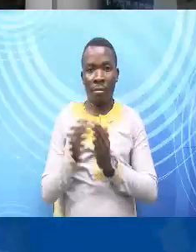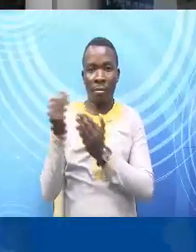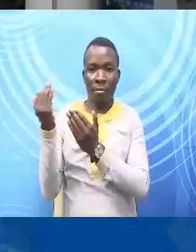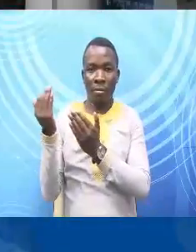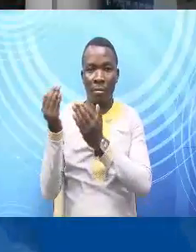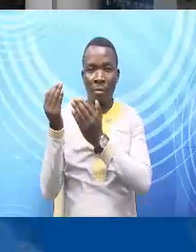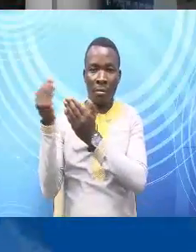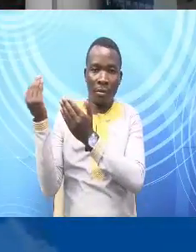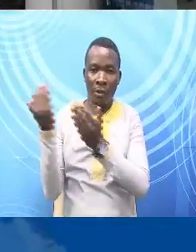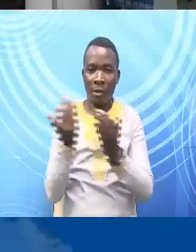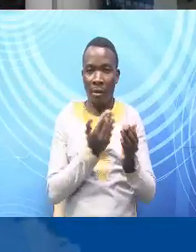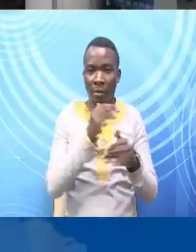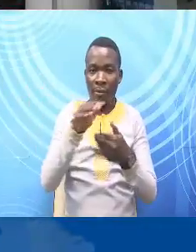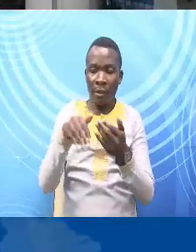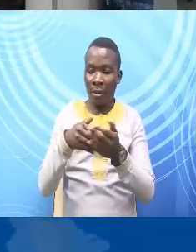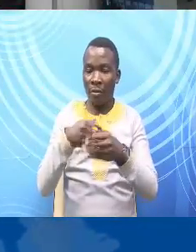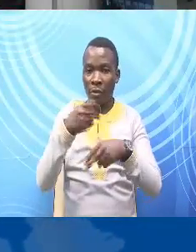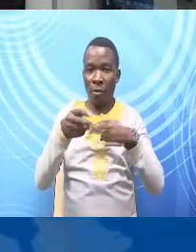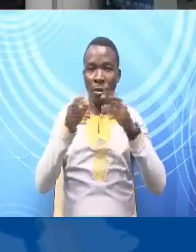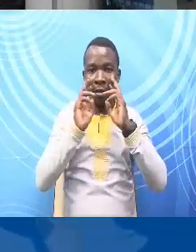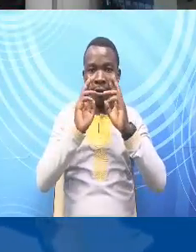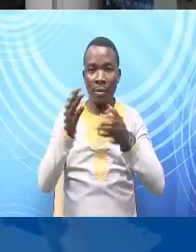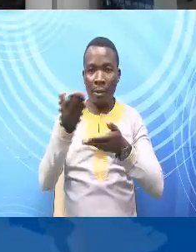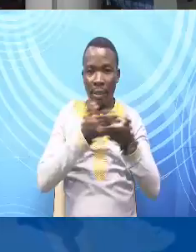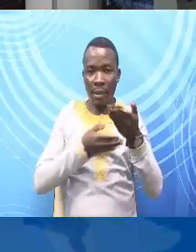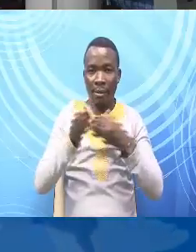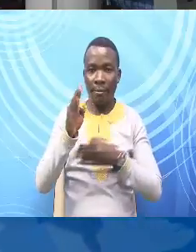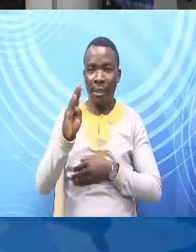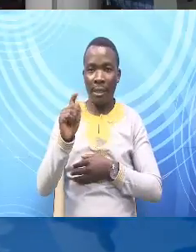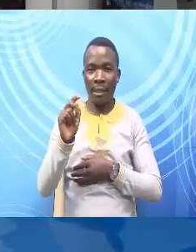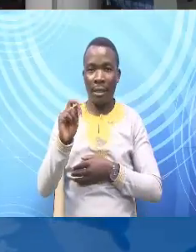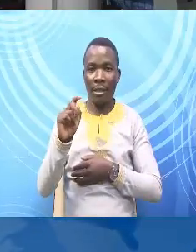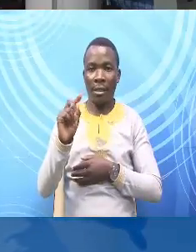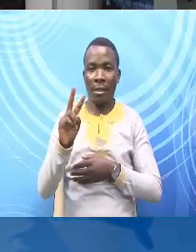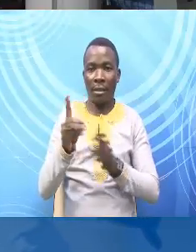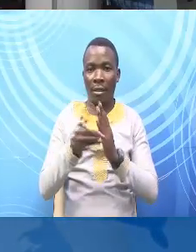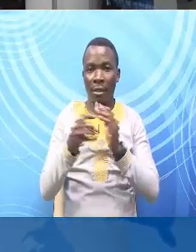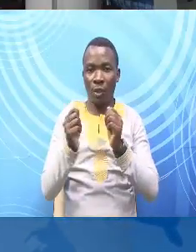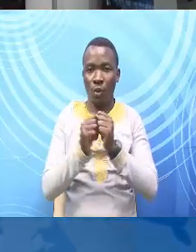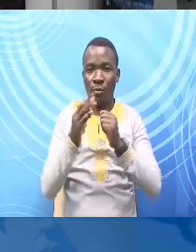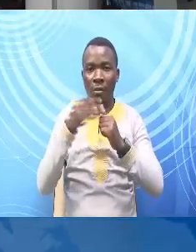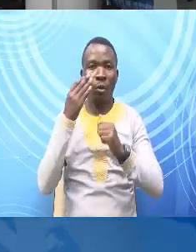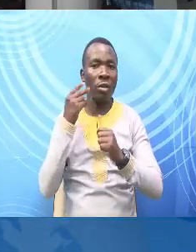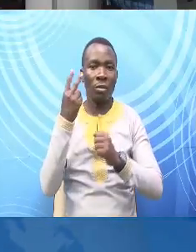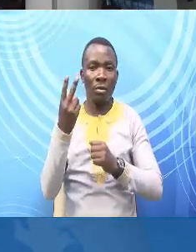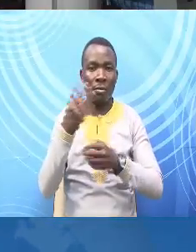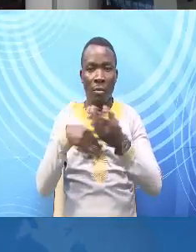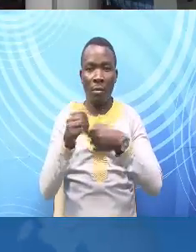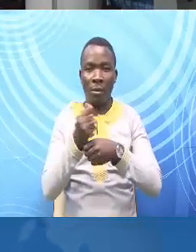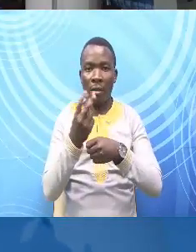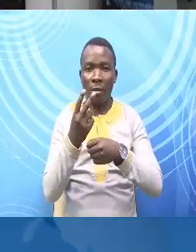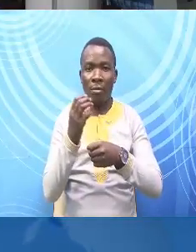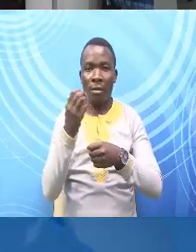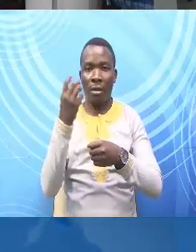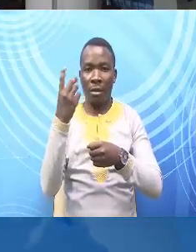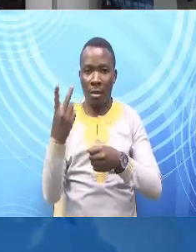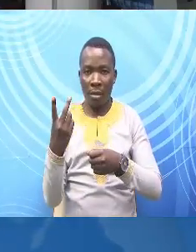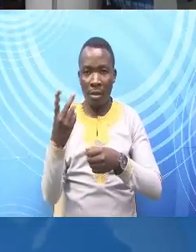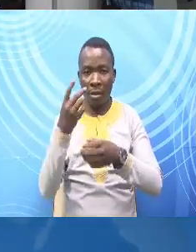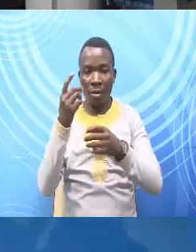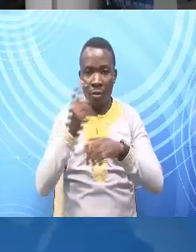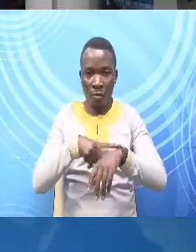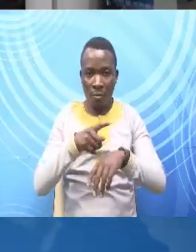Eka tubahe ikaze mwe mwese mukomeje kwikena ibigano bya BTN TV itariki 18 Gashyantare mwaka 2021 uyu ni umwanya